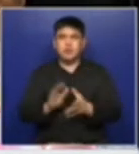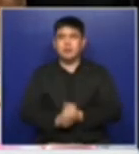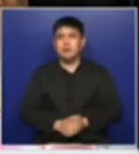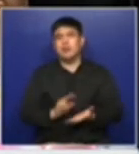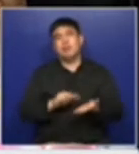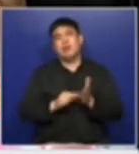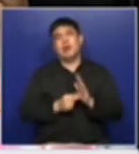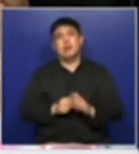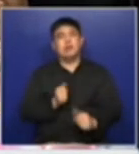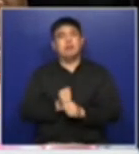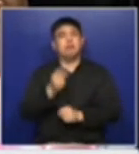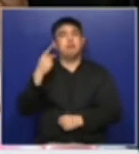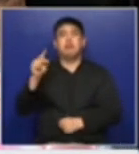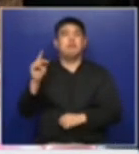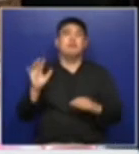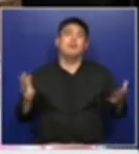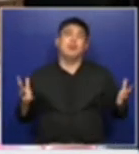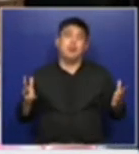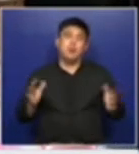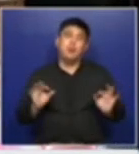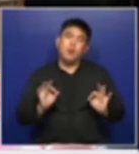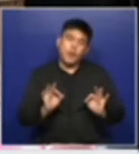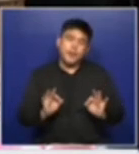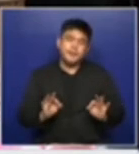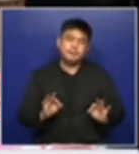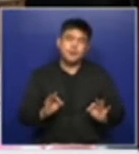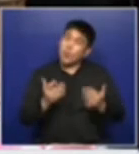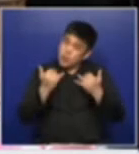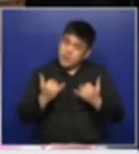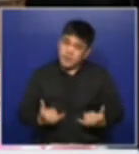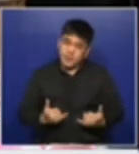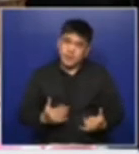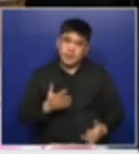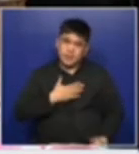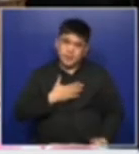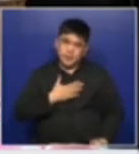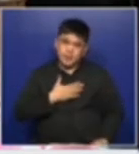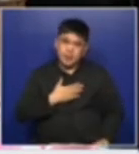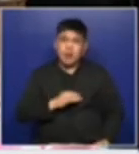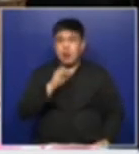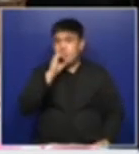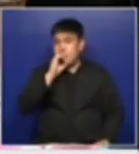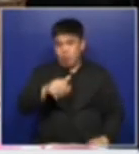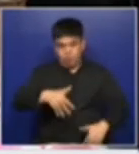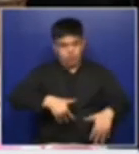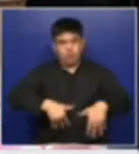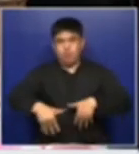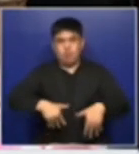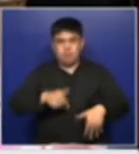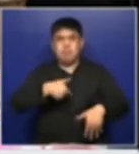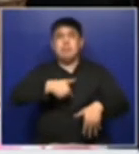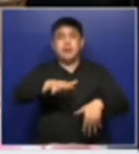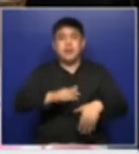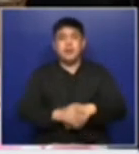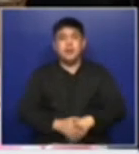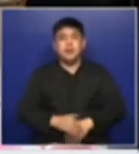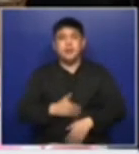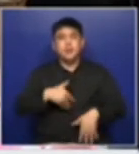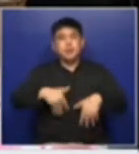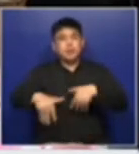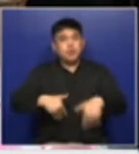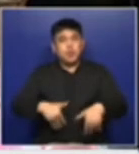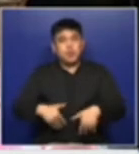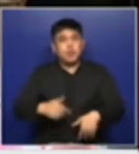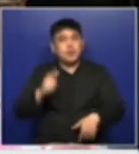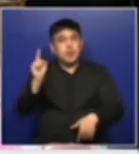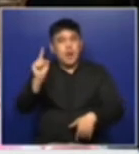ไรครั้งนี้ฝ่ายค้านเลยบอกว่างั้นพวกเราก็ใช้โอกาสนี้บอกกับพี่น้องประชาชนโดยเฉพาะ